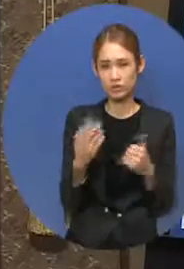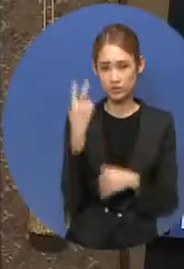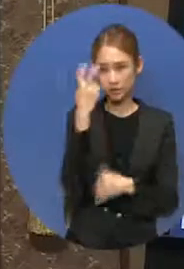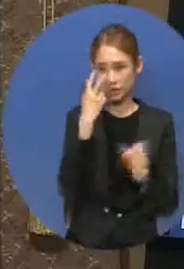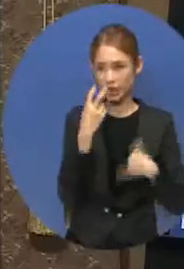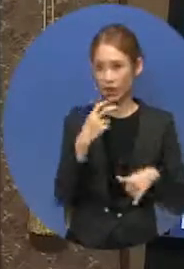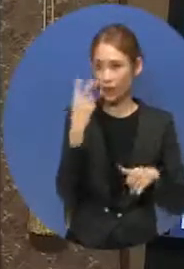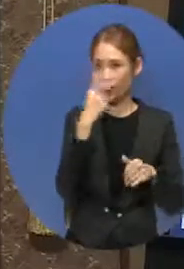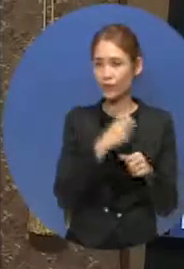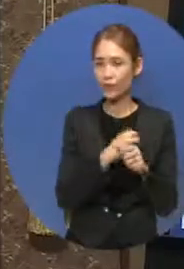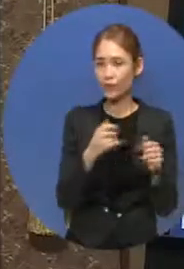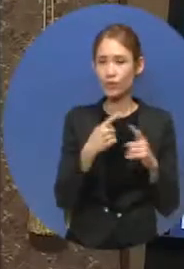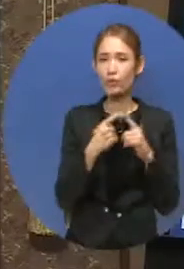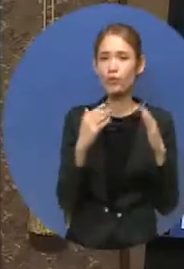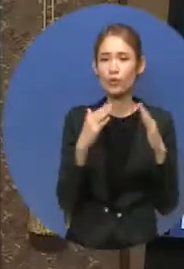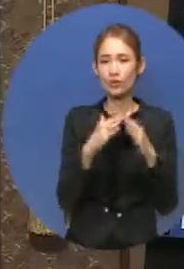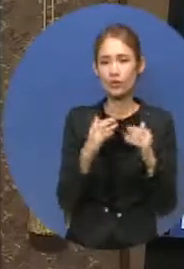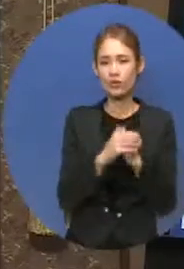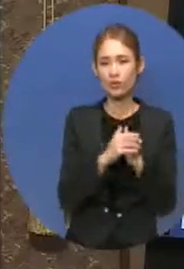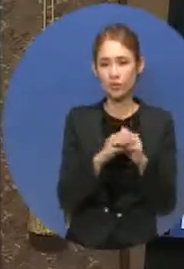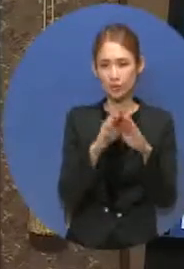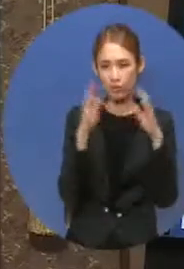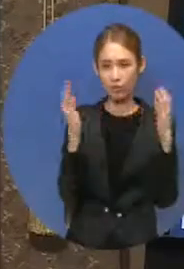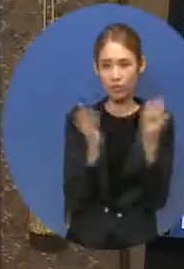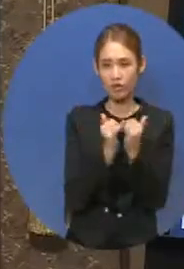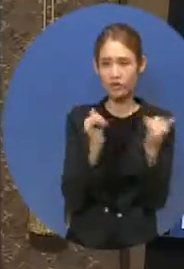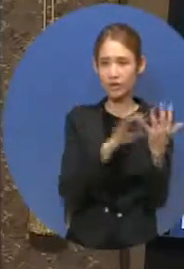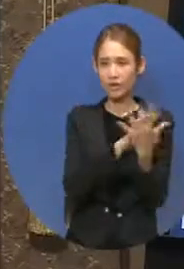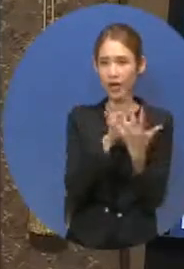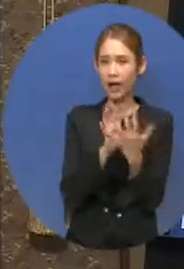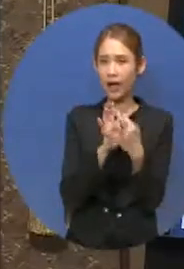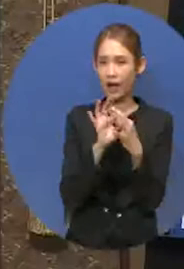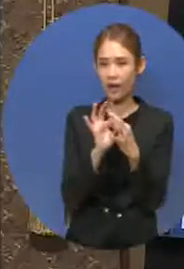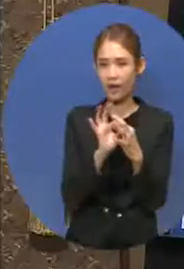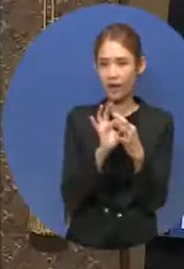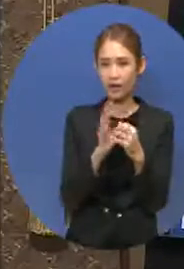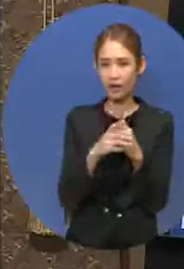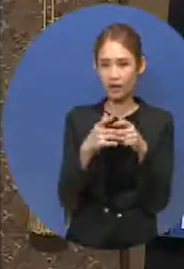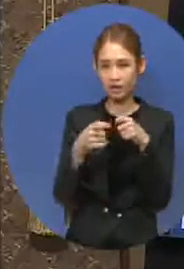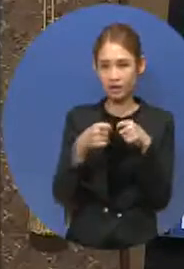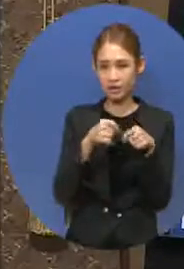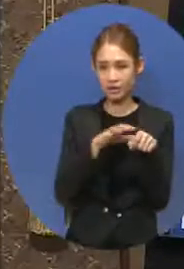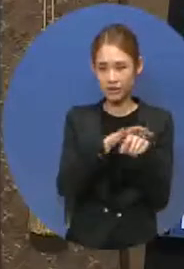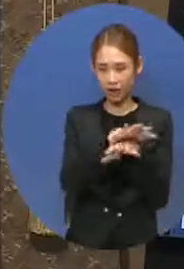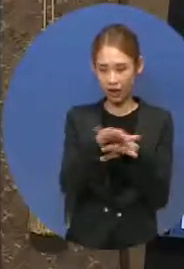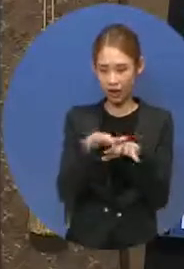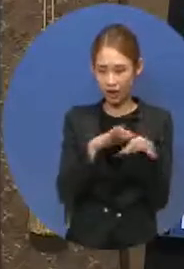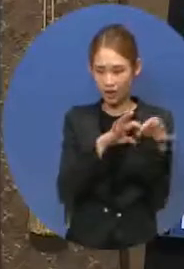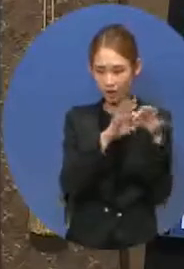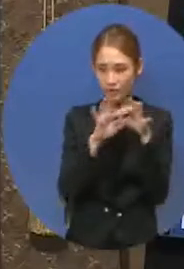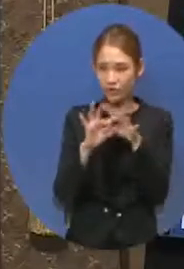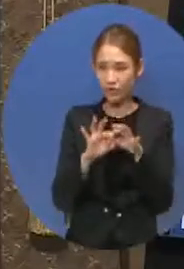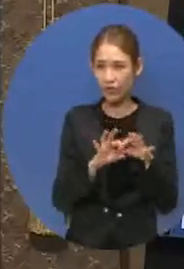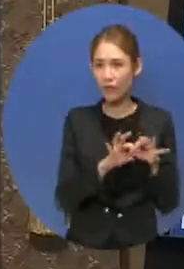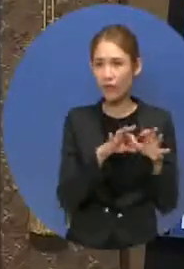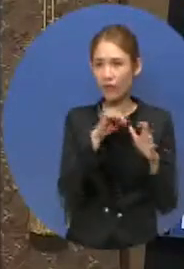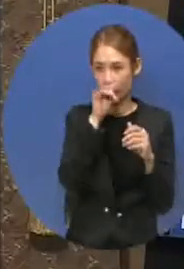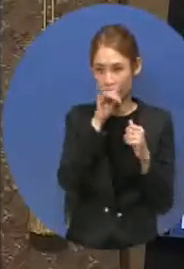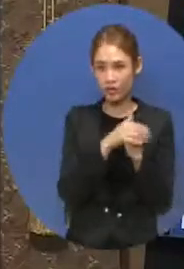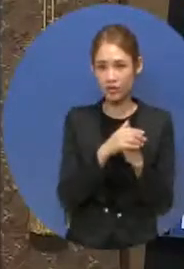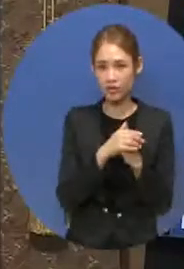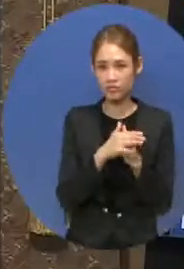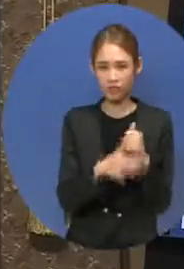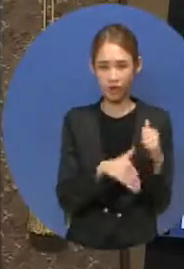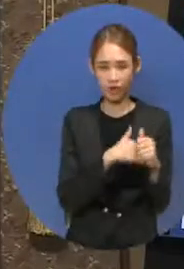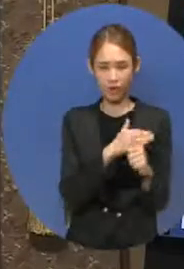분이 또 교인이었고 그러니까 모든 인간관계가 굉장히 민첩하게 연결되어 있잖아요. 그쵸. 그러니까 어떤 상황에서